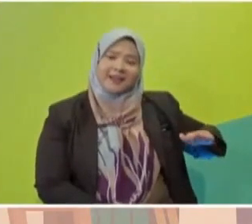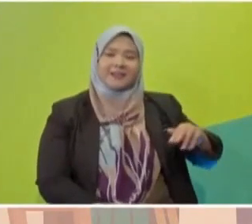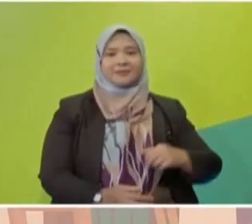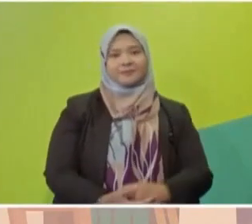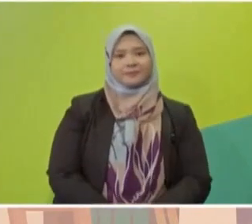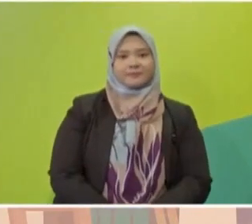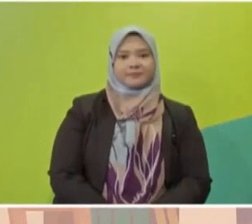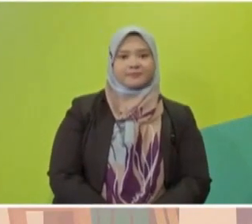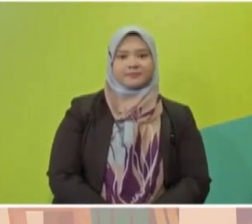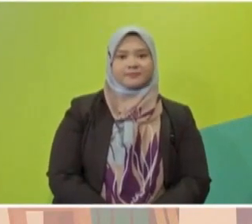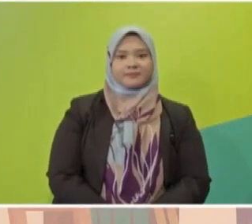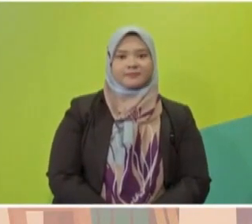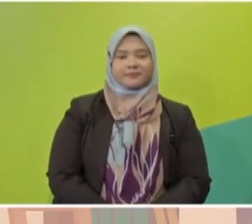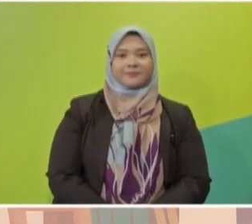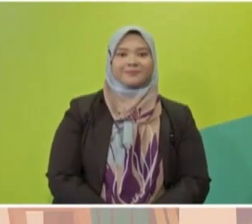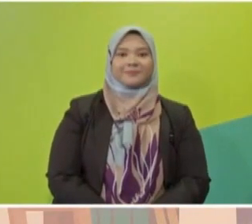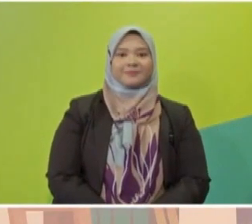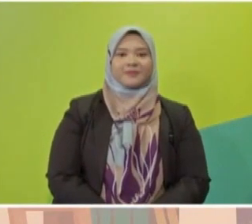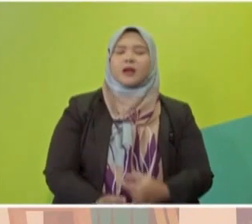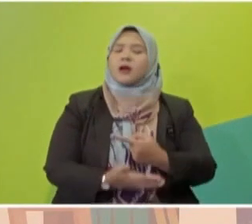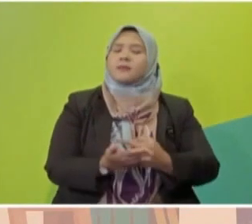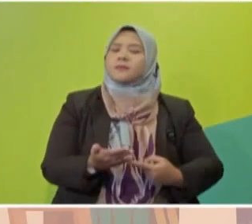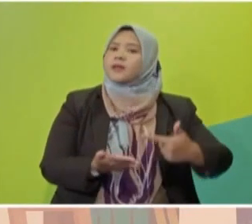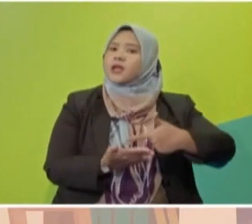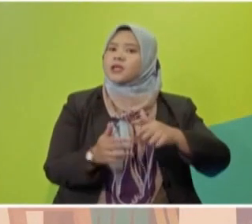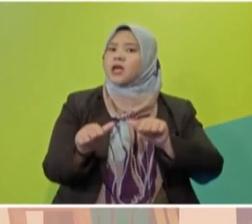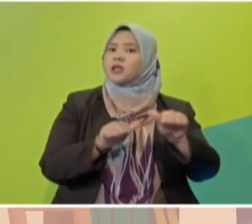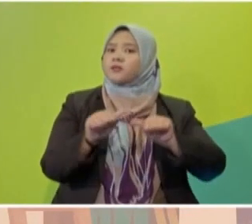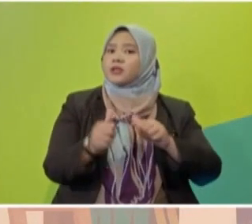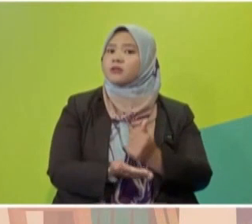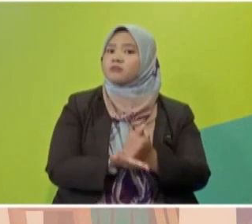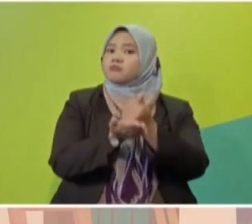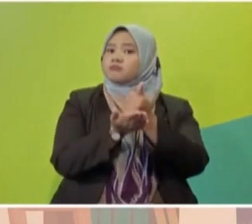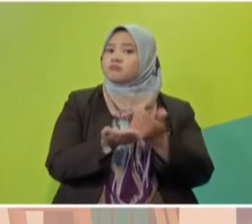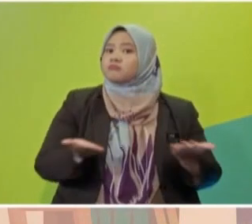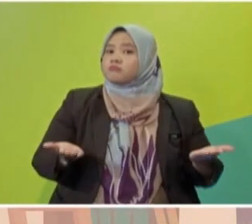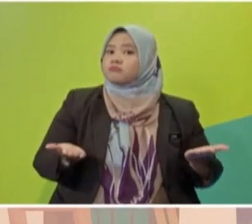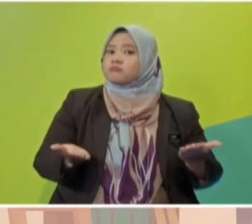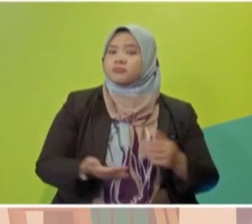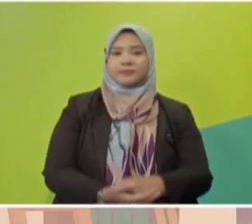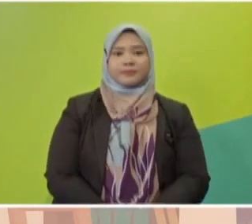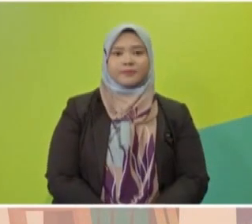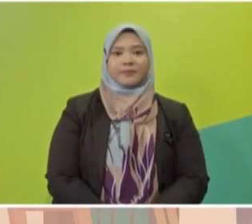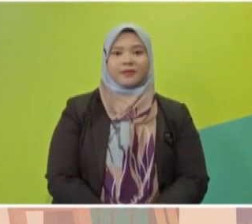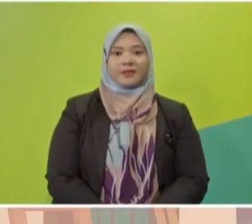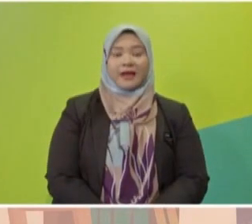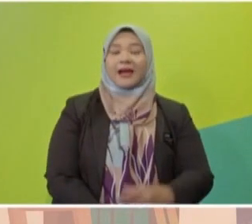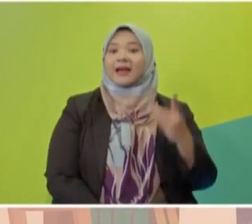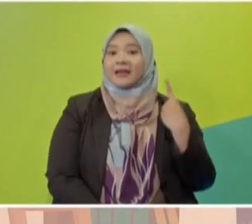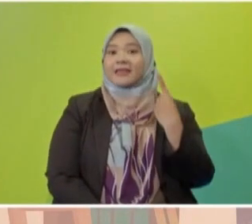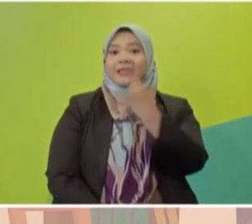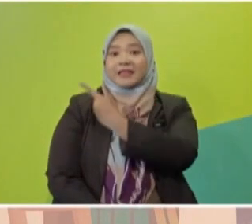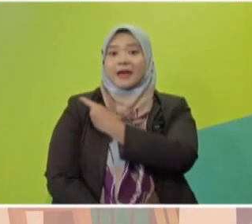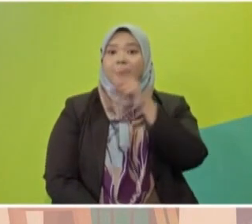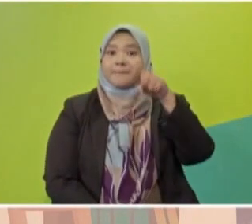sebut ni. Irdina. Irdina. Kita persilakan Irdina. Silakan Irdina. Menolong rakan membaca buku.